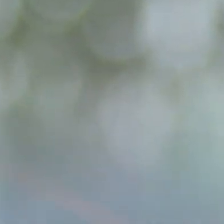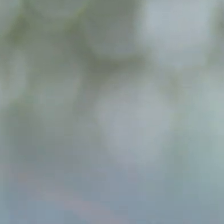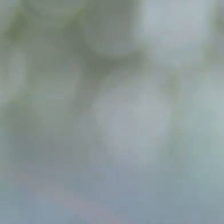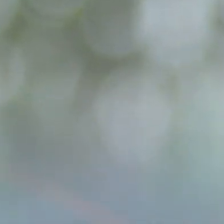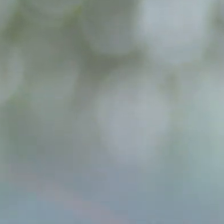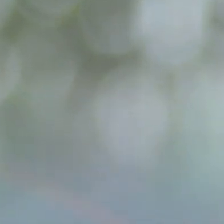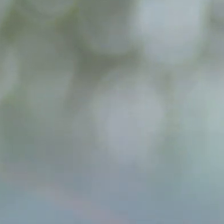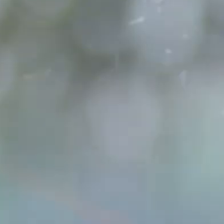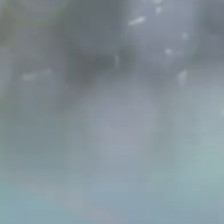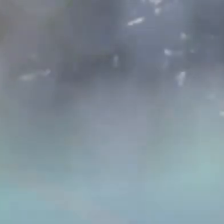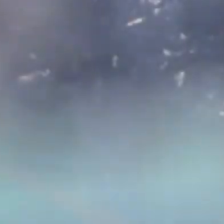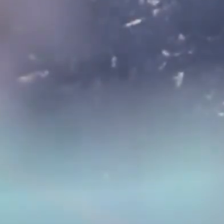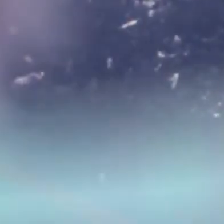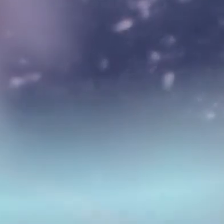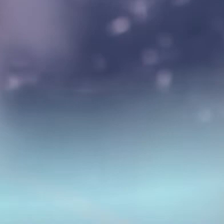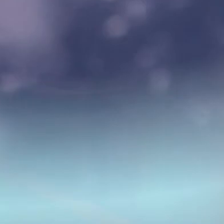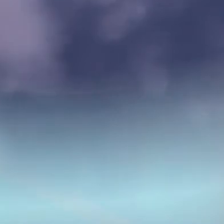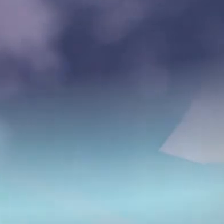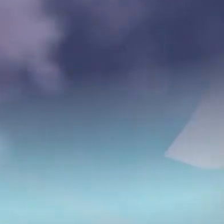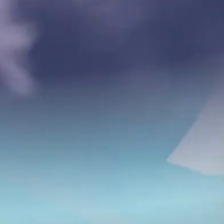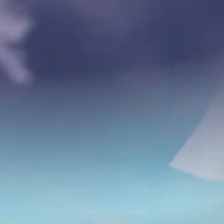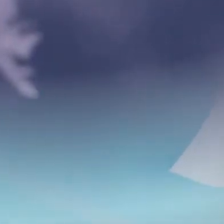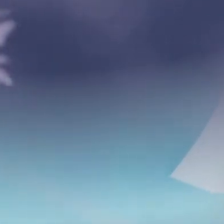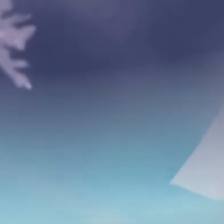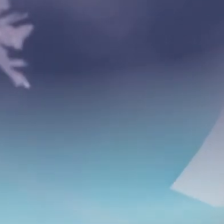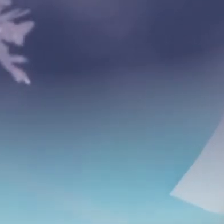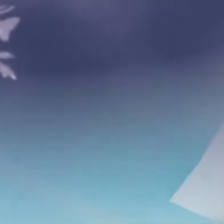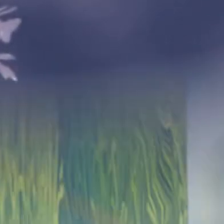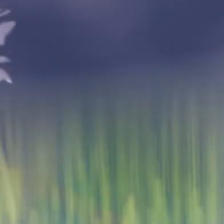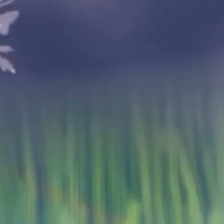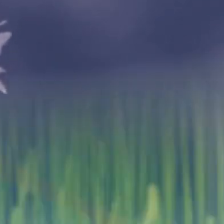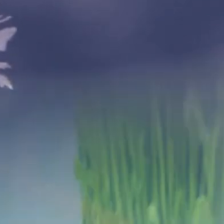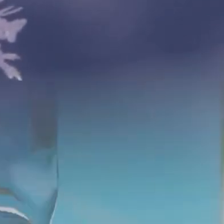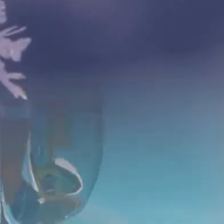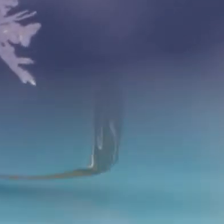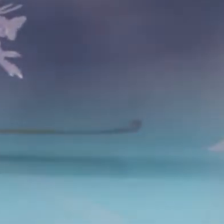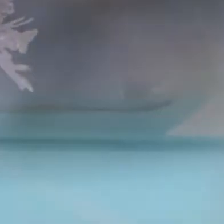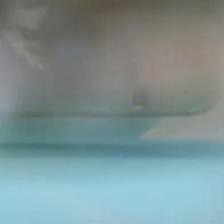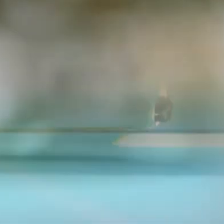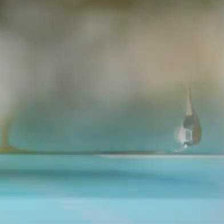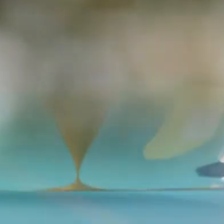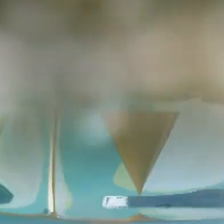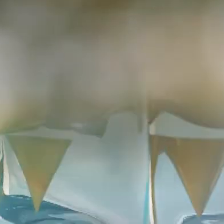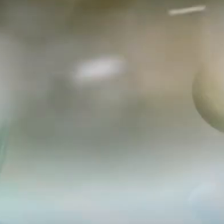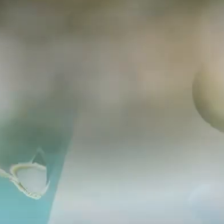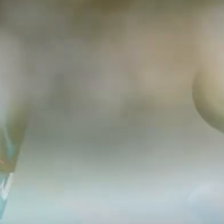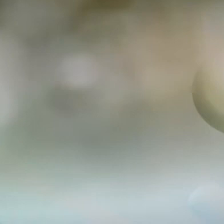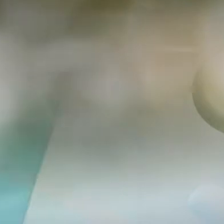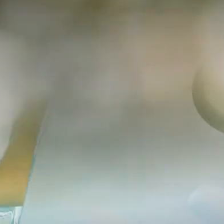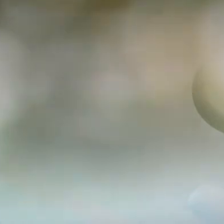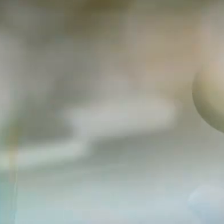удумлівага падыходу. Абсалютна ўсе напрамкі дзейнасці будуць паспаховымі. Добра будуць прасоўвацца вучоба,